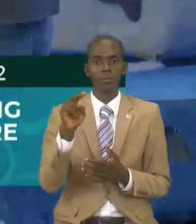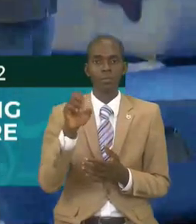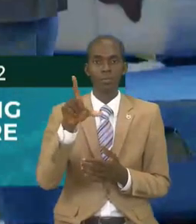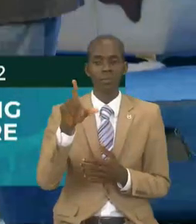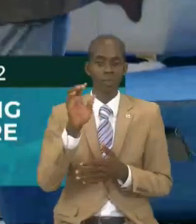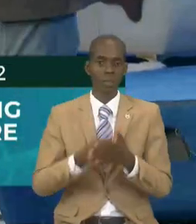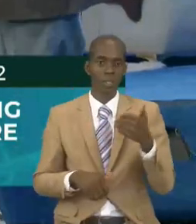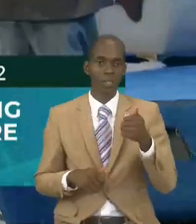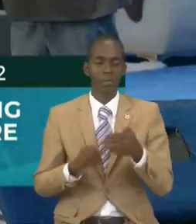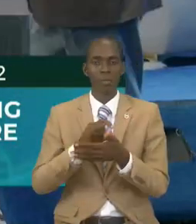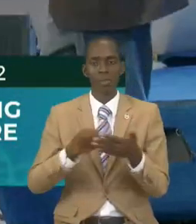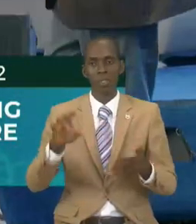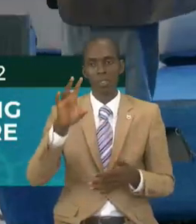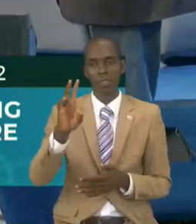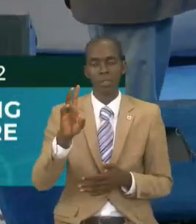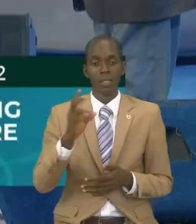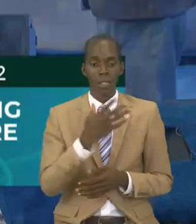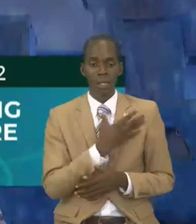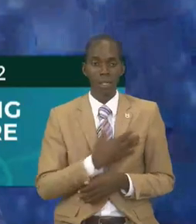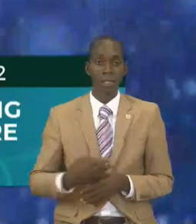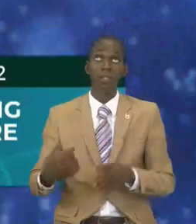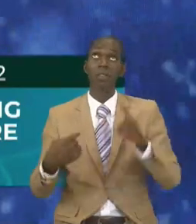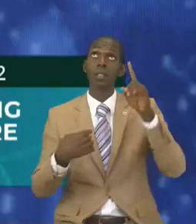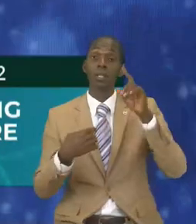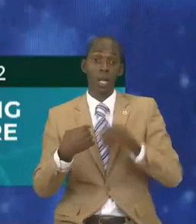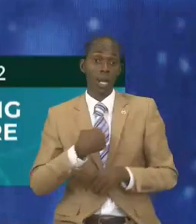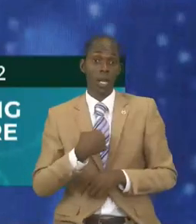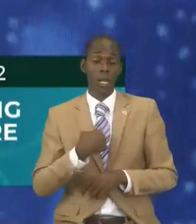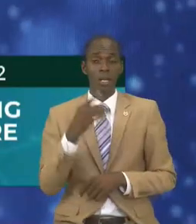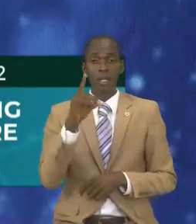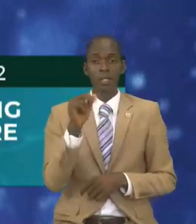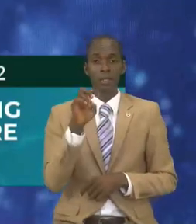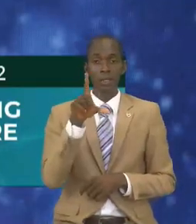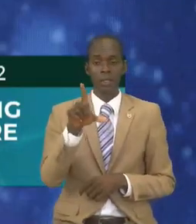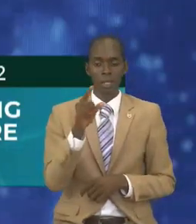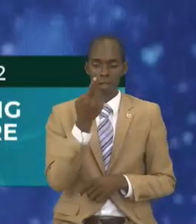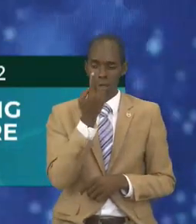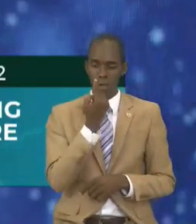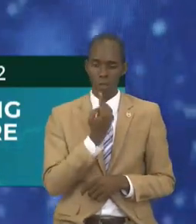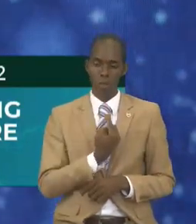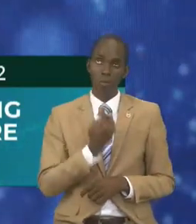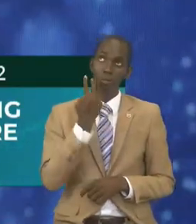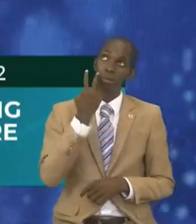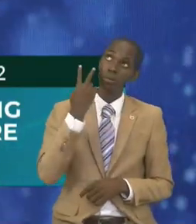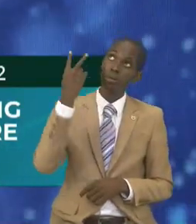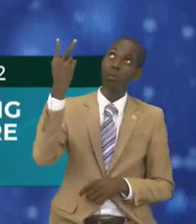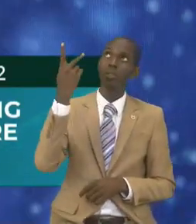Chapitre 10 de Daniel, verset 7. Moi, Daniel, je vis seul la vision.